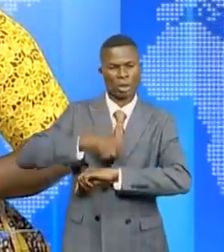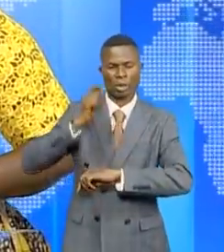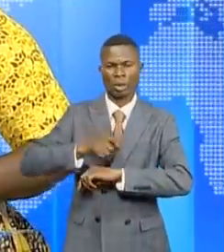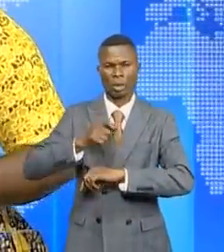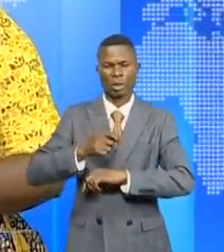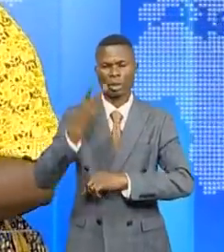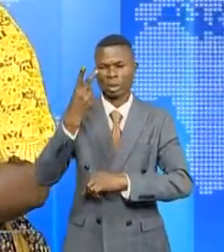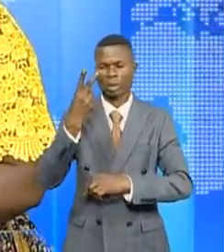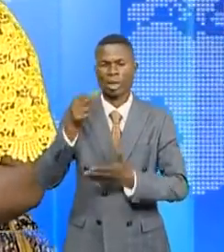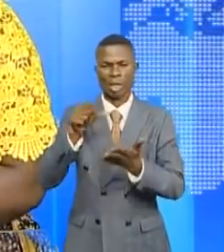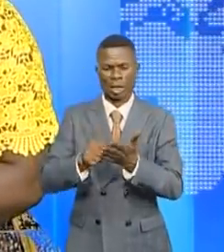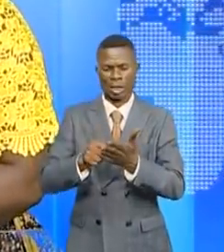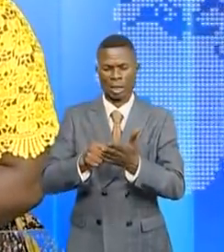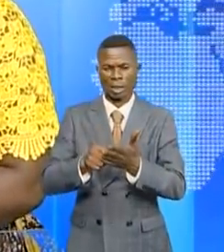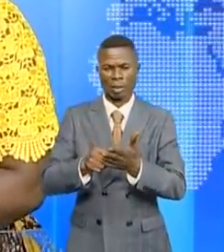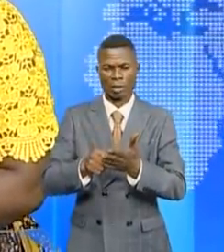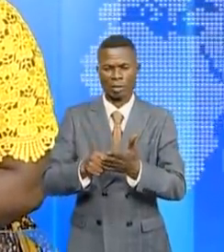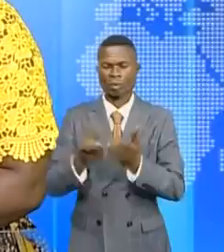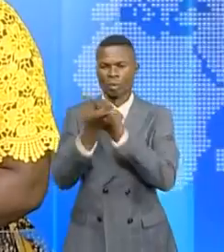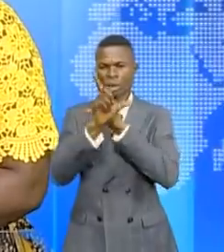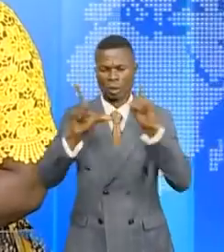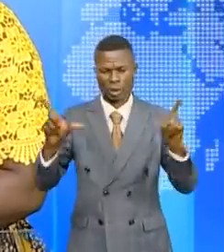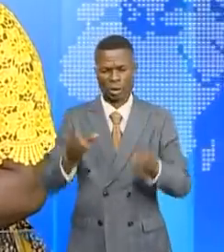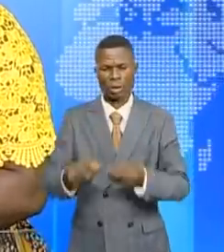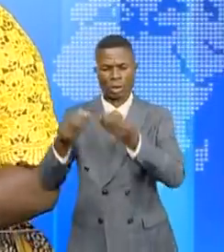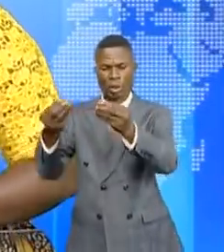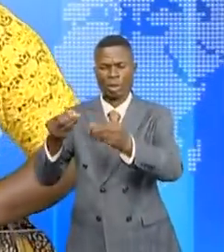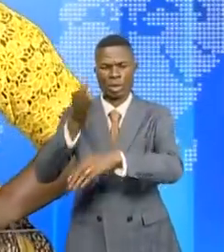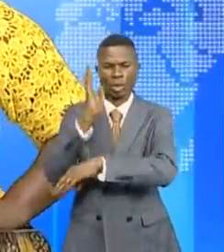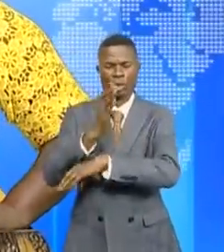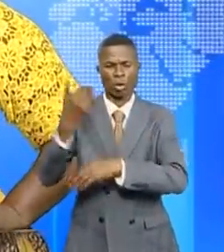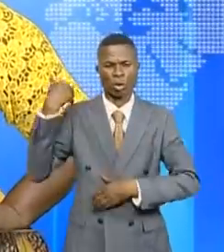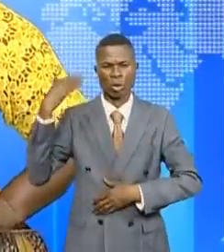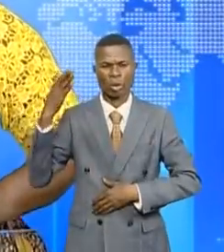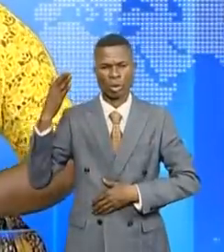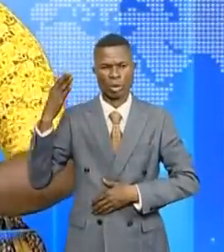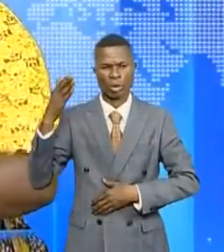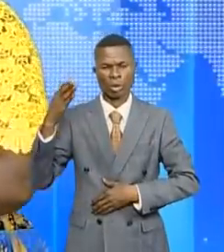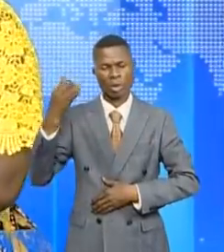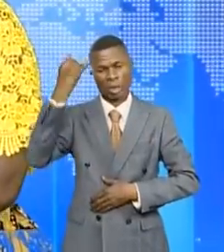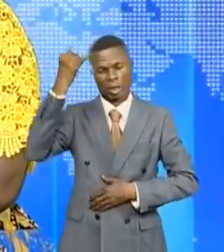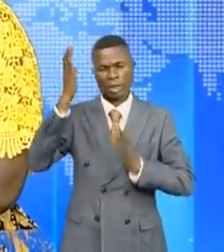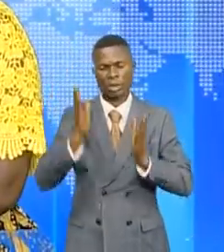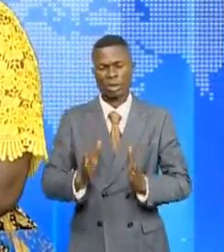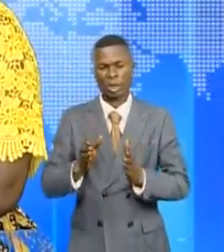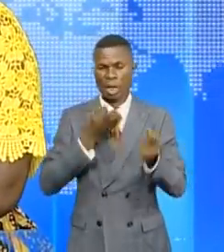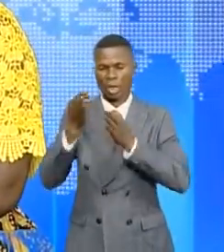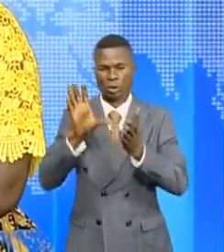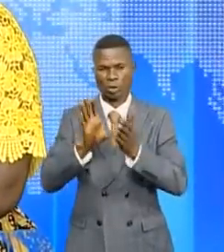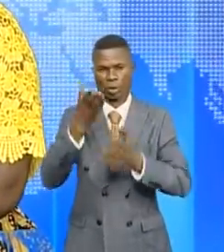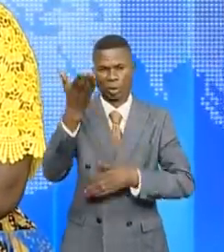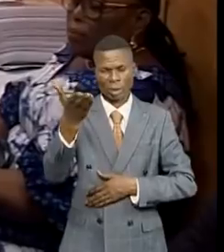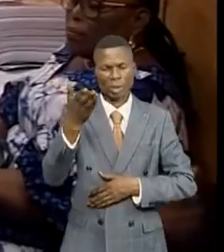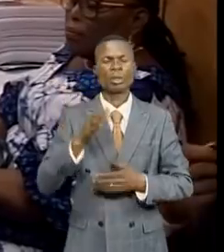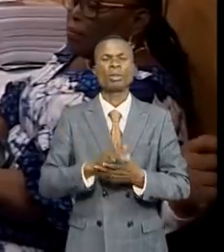Deux requêtes en référence et liberté sont déposées au Conseil d'État par leurs initiateurs. Les détails avec Luxon